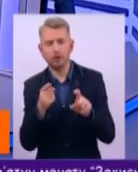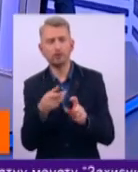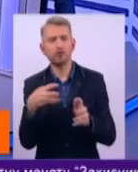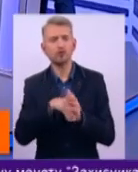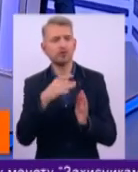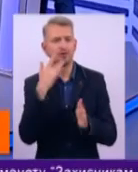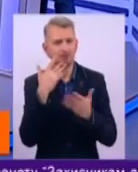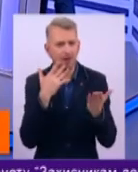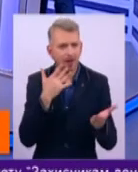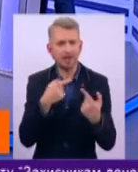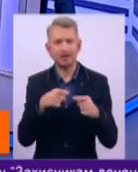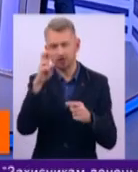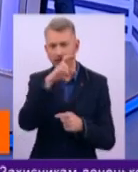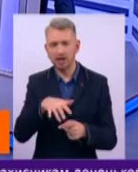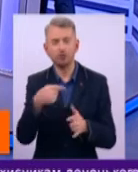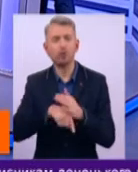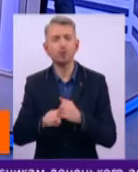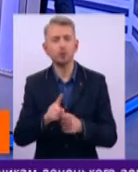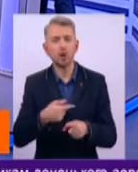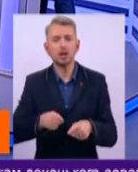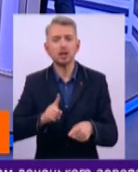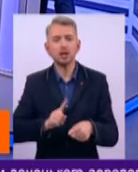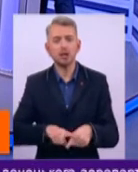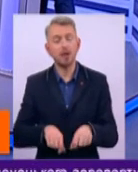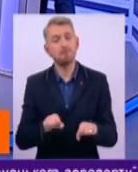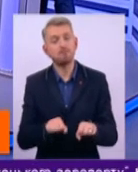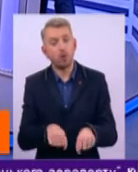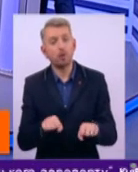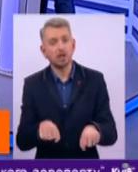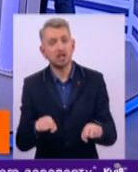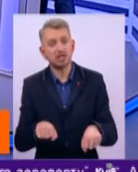Сполучених Штатів Америки, інших країн, тому що це потенційні